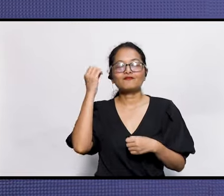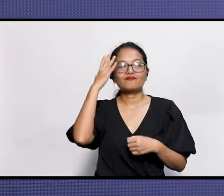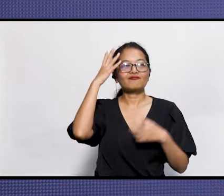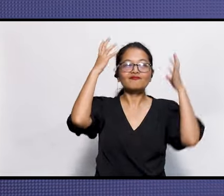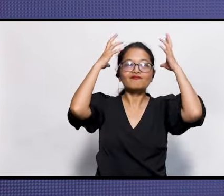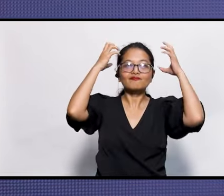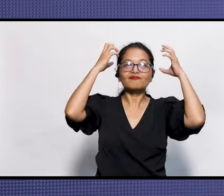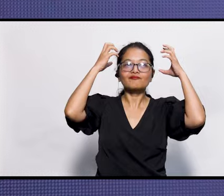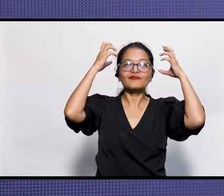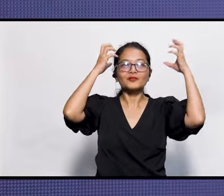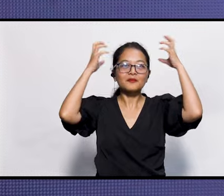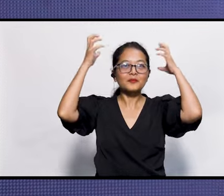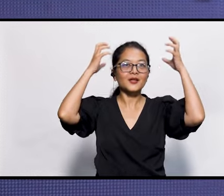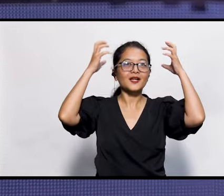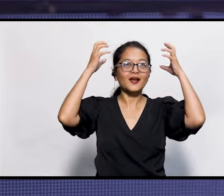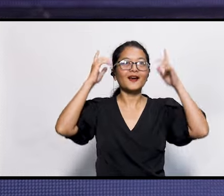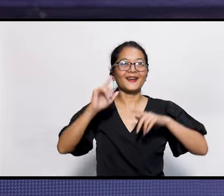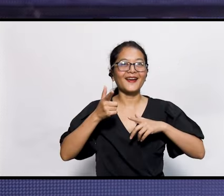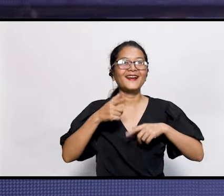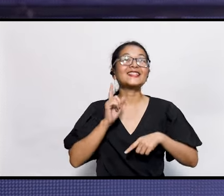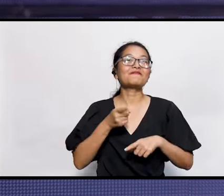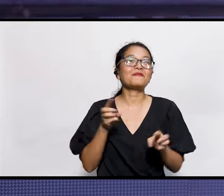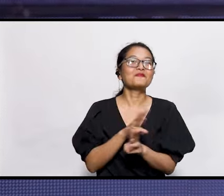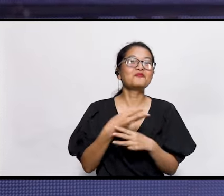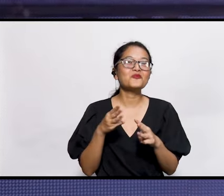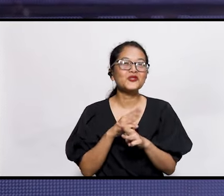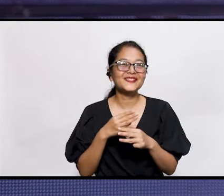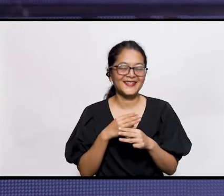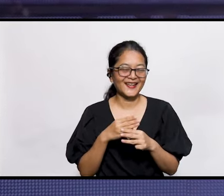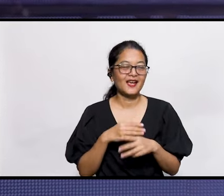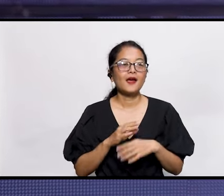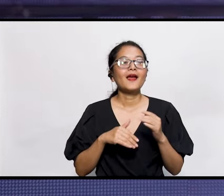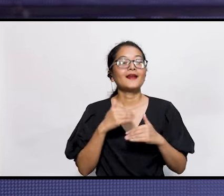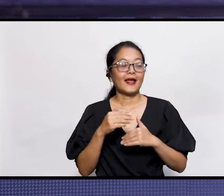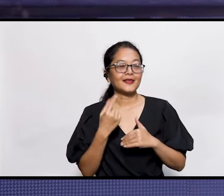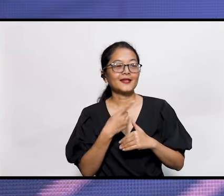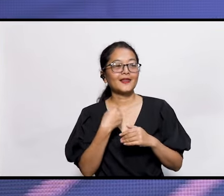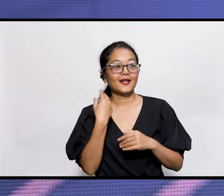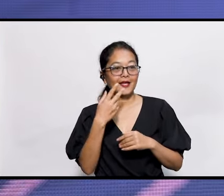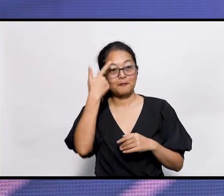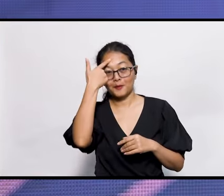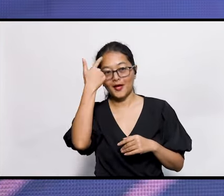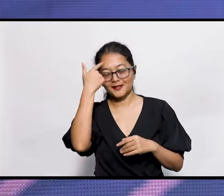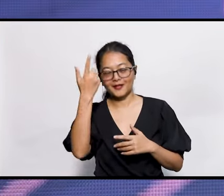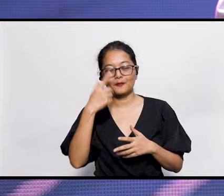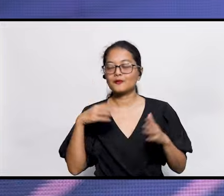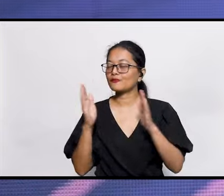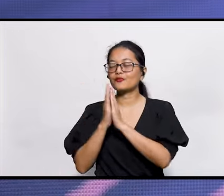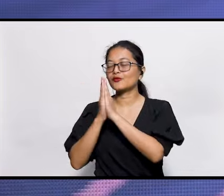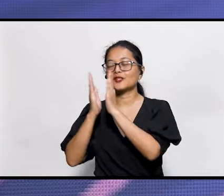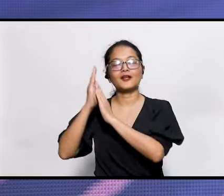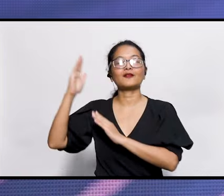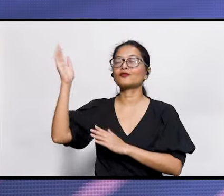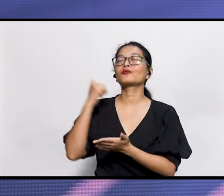nanti Kita buktikan secara biblical maupun secara saentific bahwa pujian itu